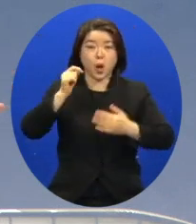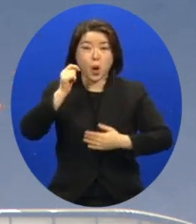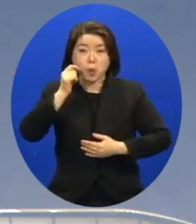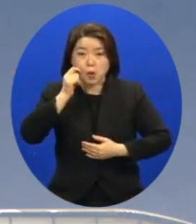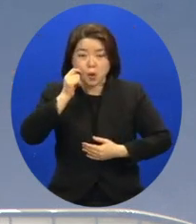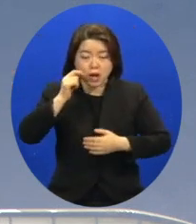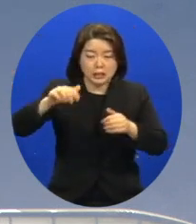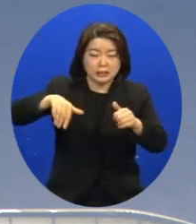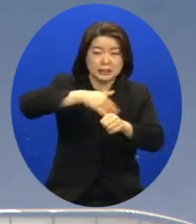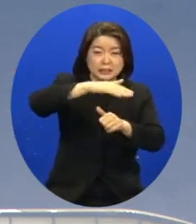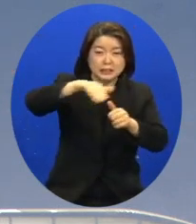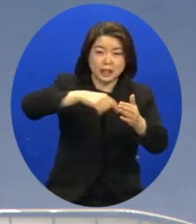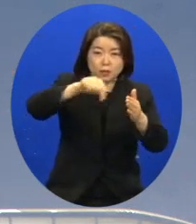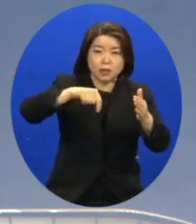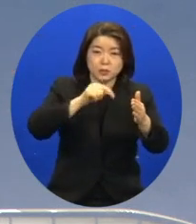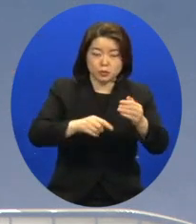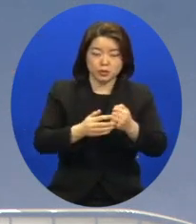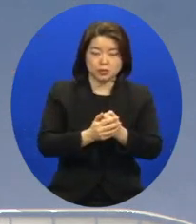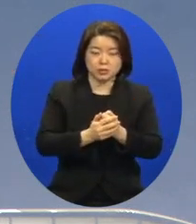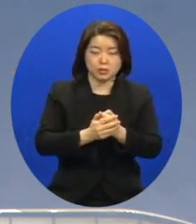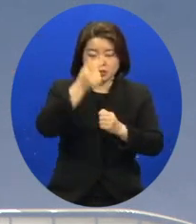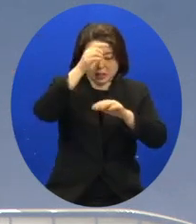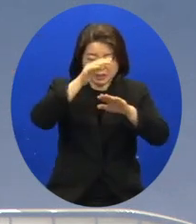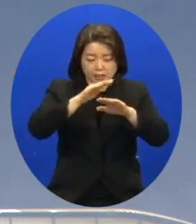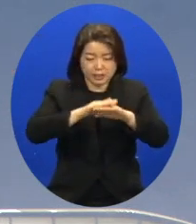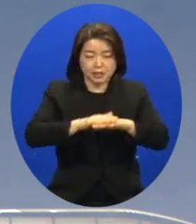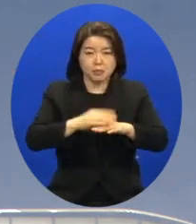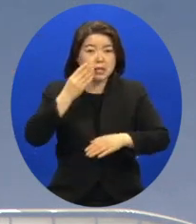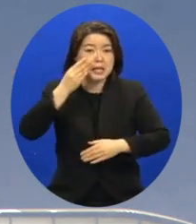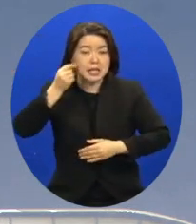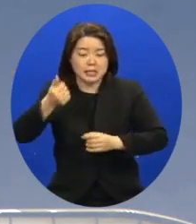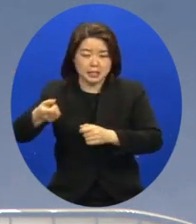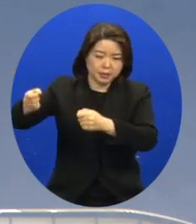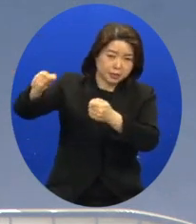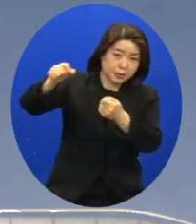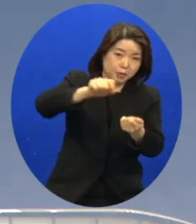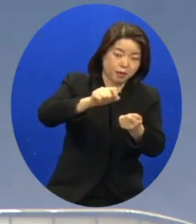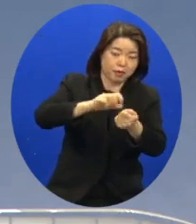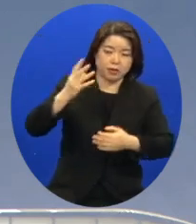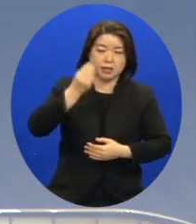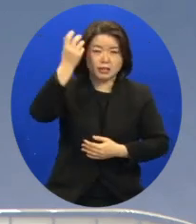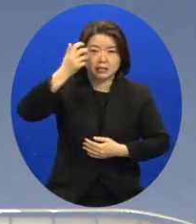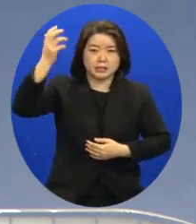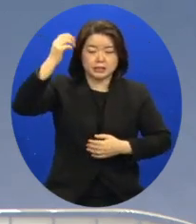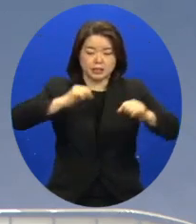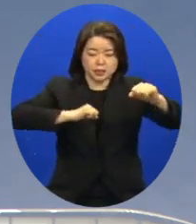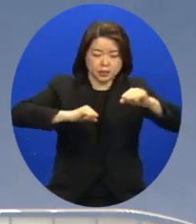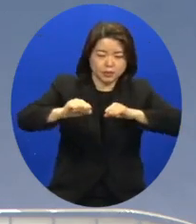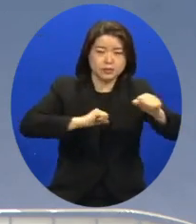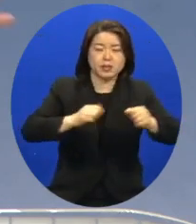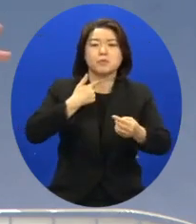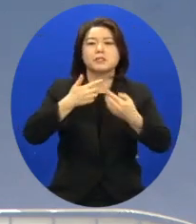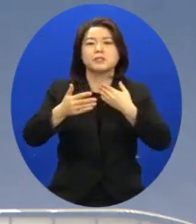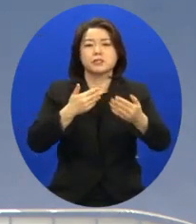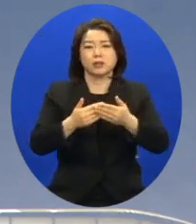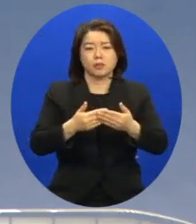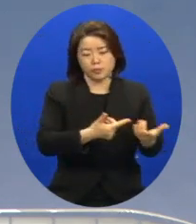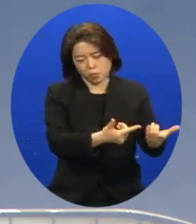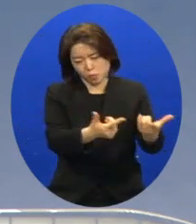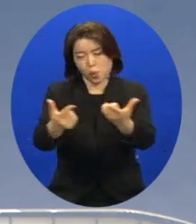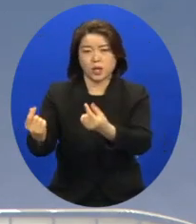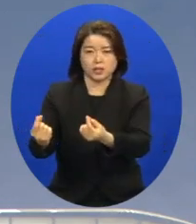속에서 예배의 기름 부음이 임한 겁니다. 성령의 역사하심을 체험한 거예요. 모두가 다,